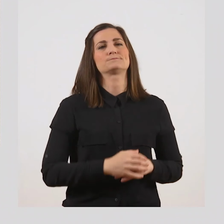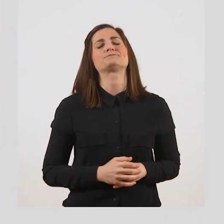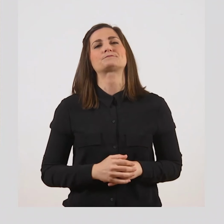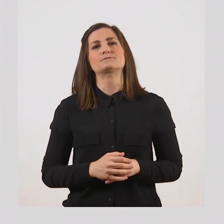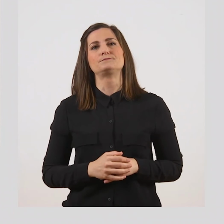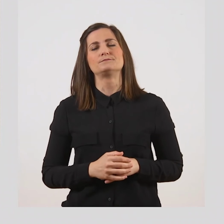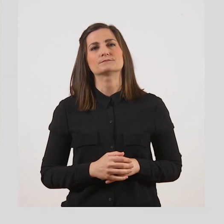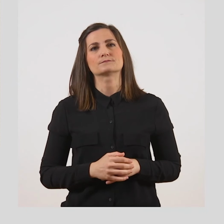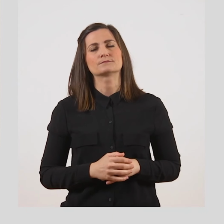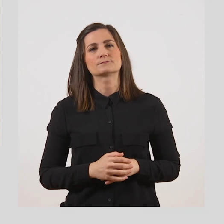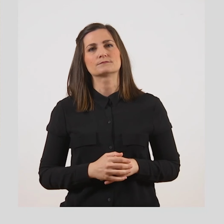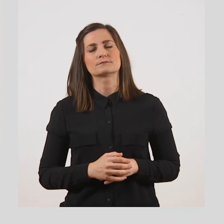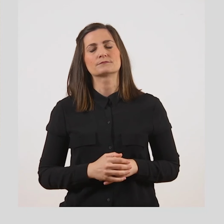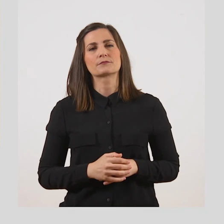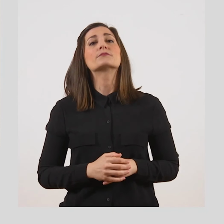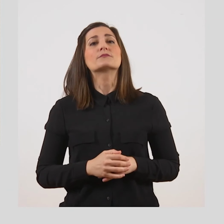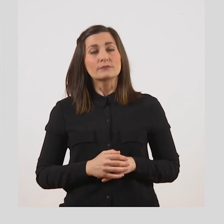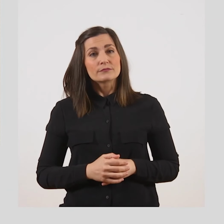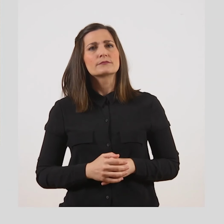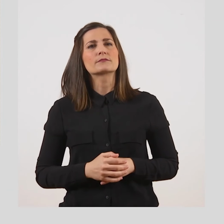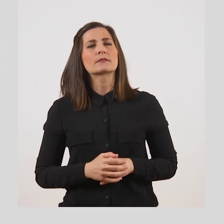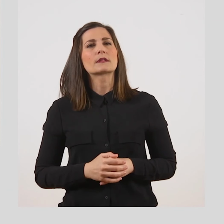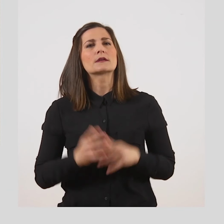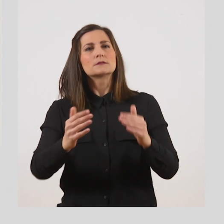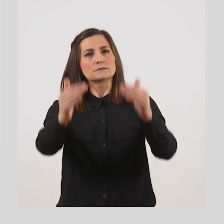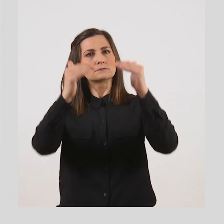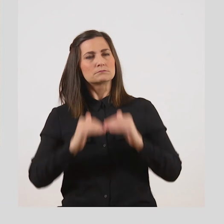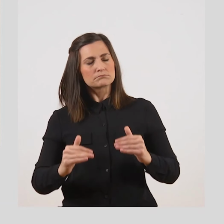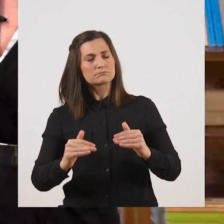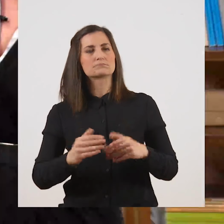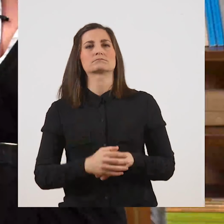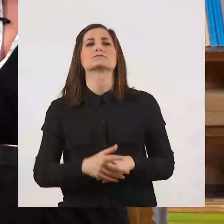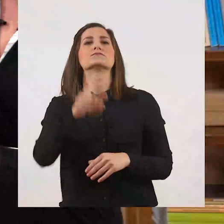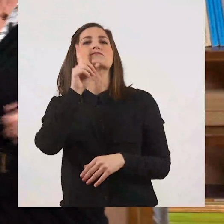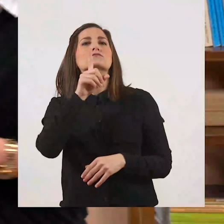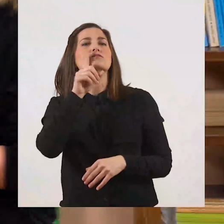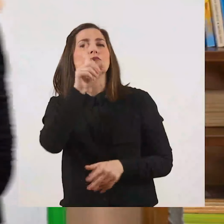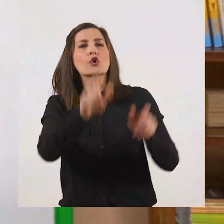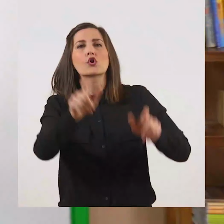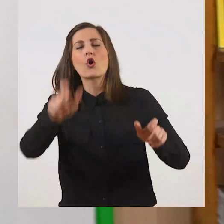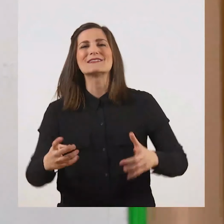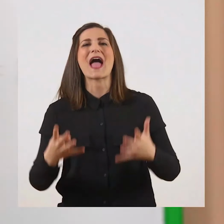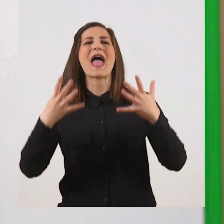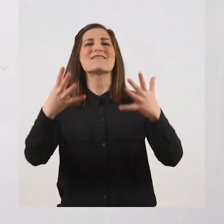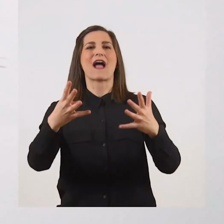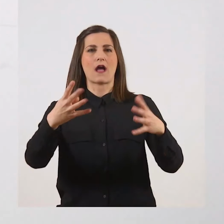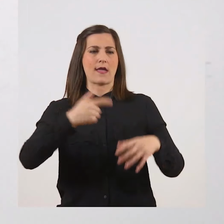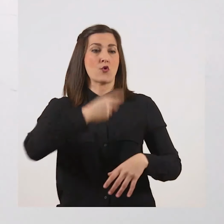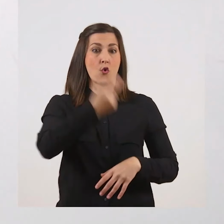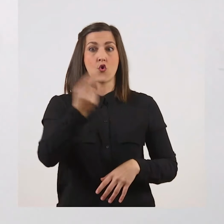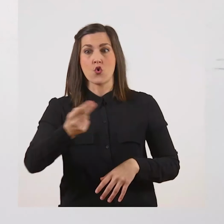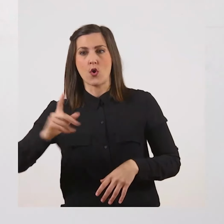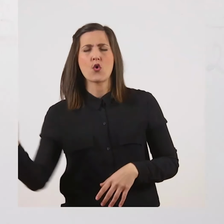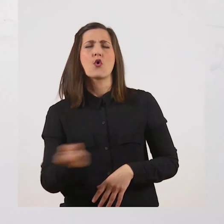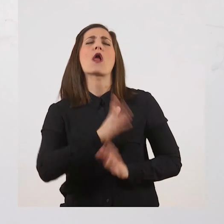12 αγόρια. Και μπορώ, αν θέλω, να ζωγραφίσω και 9 κορίτσια. Δεν θα τα κάνω όλα, θα σας τα δείξω